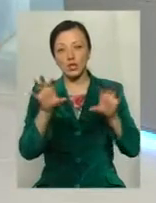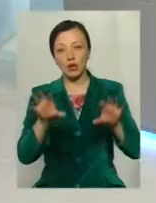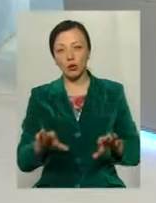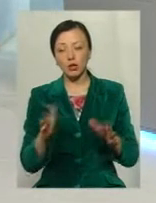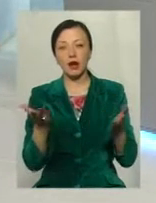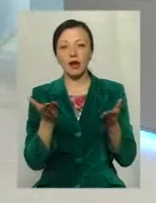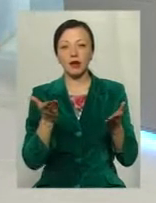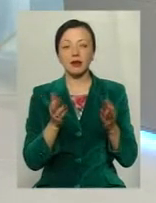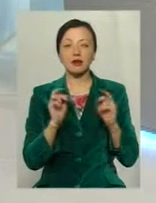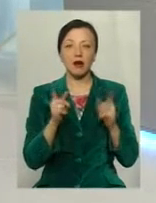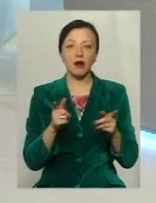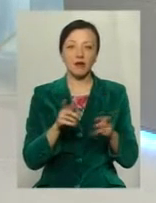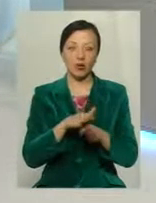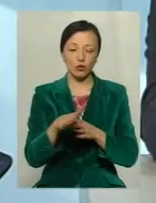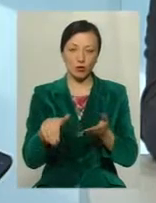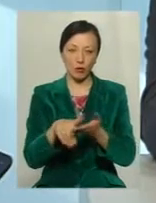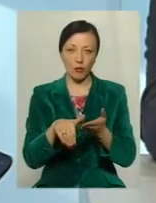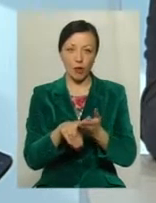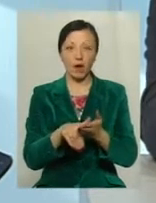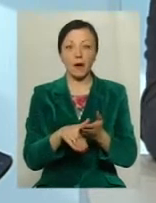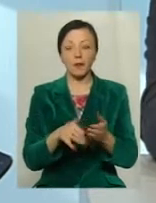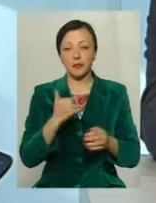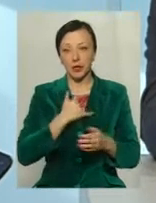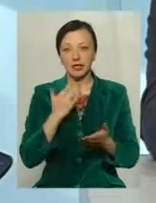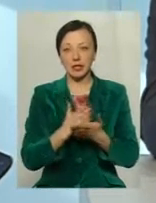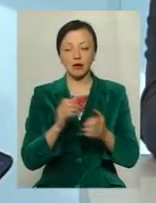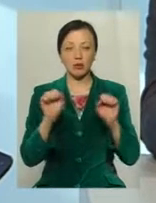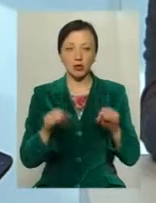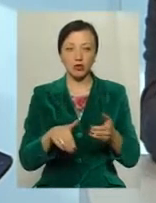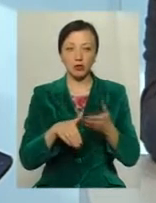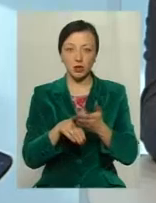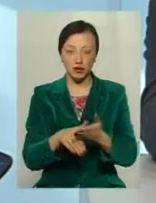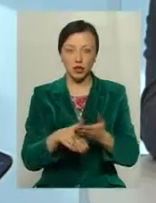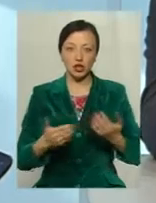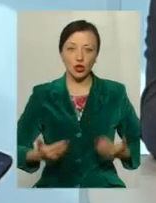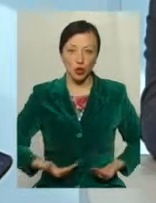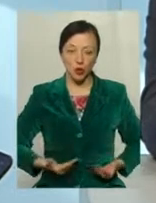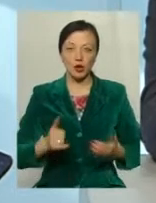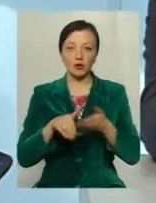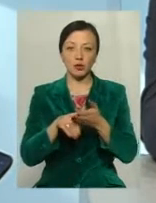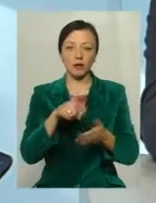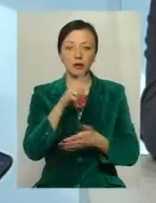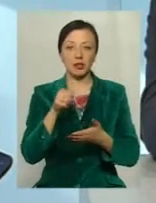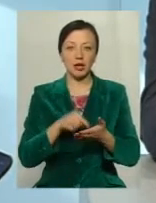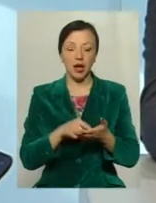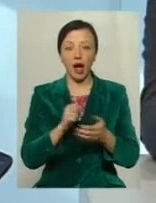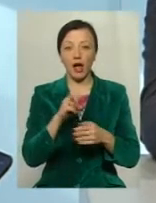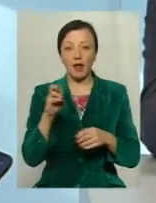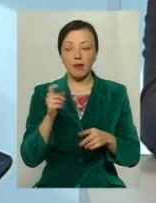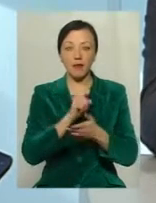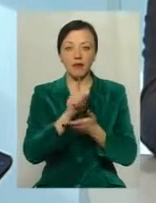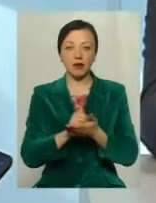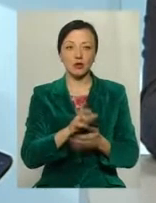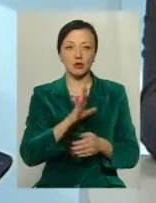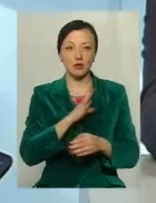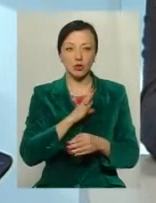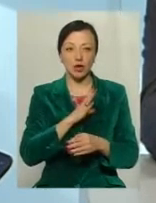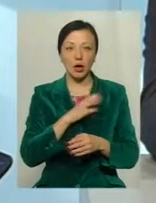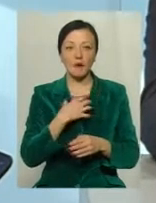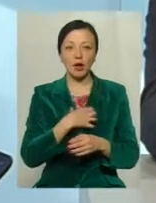безумовно, на звітах тих, які на минулій сесії це питання піднімалося. Я думаю, що це якраз є нагода мені знову бути ініціатором для того,